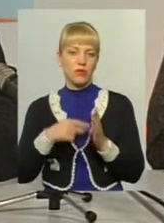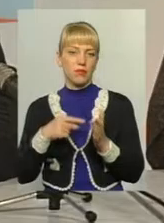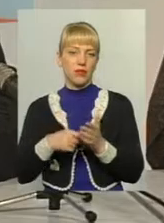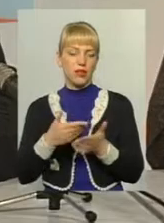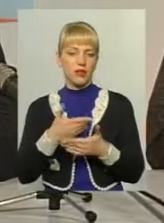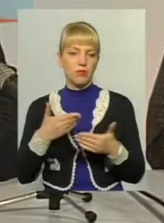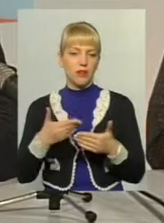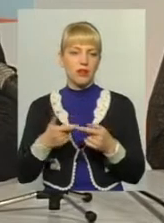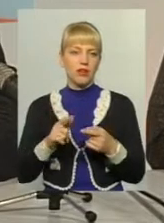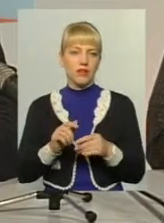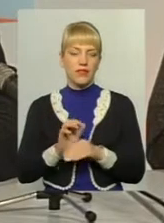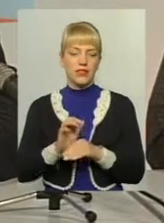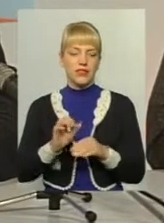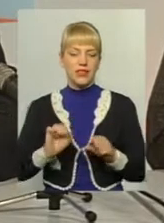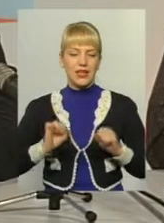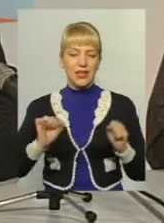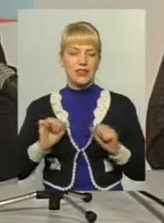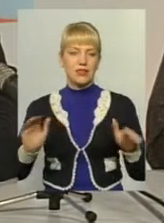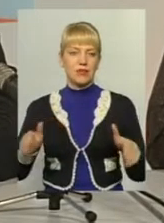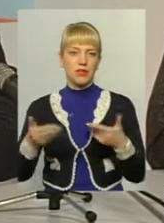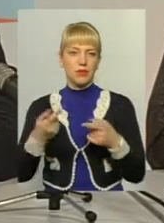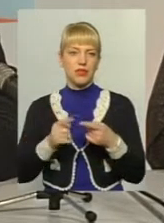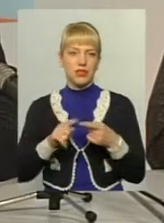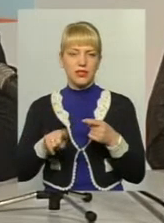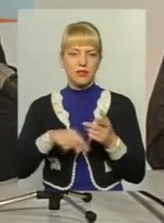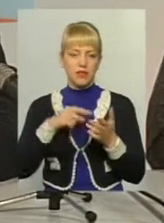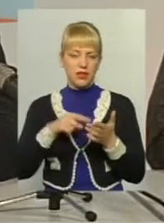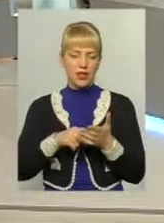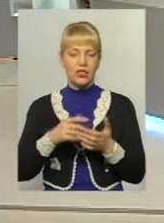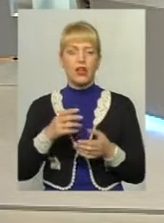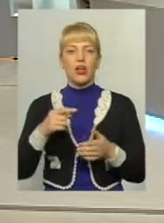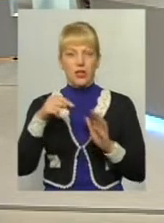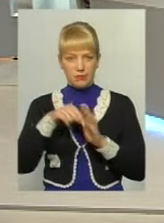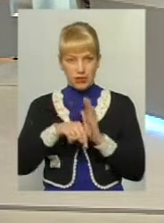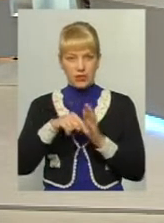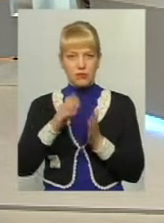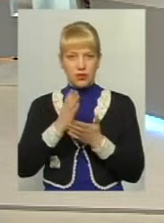впровадженню енергоефективних заходів. Також там були питання по роботі